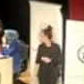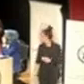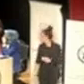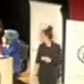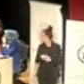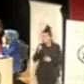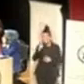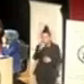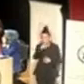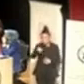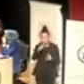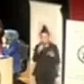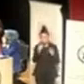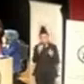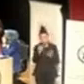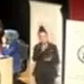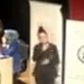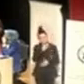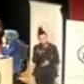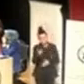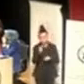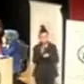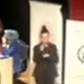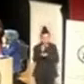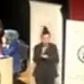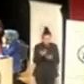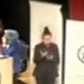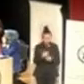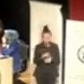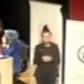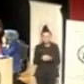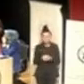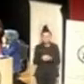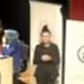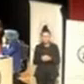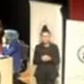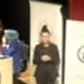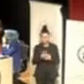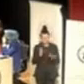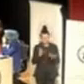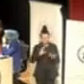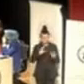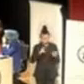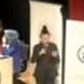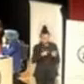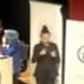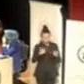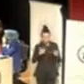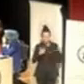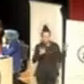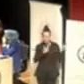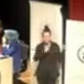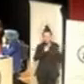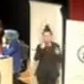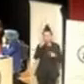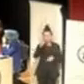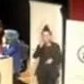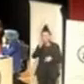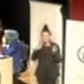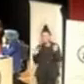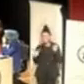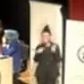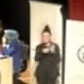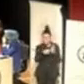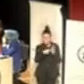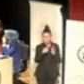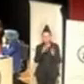çoğumuzun aslında yaşamında temel noktalardan birini oluşturan telif haklarının ek 11. maddesinde belirtildiği